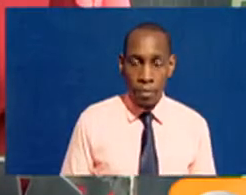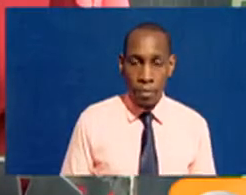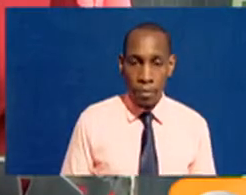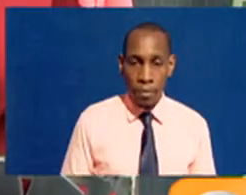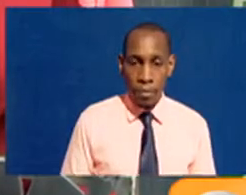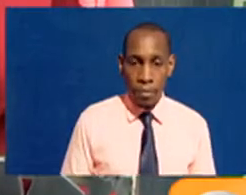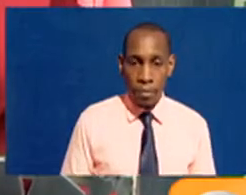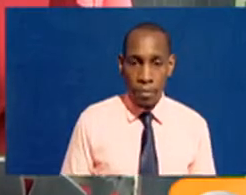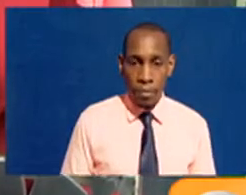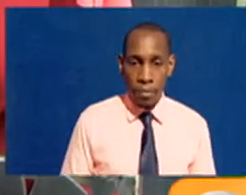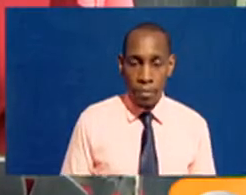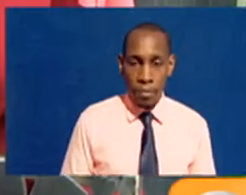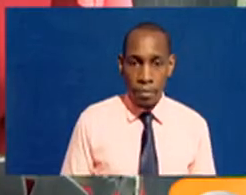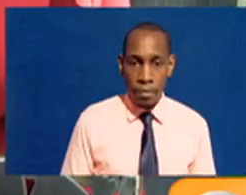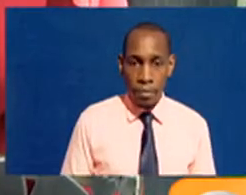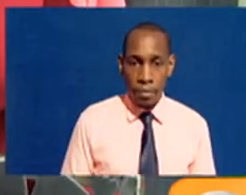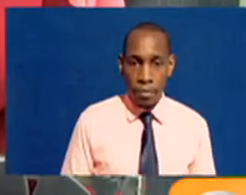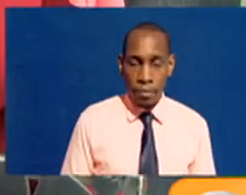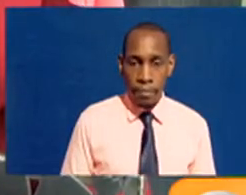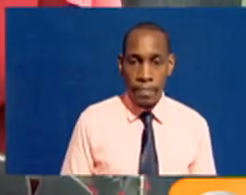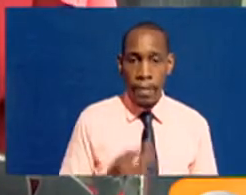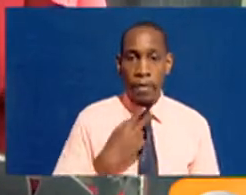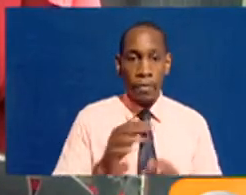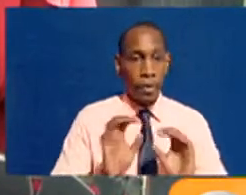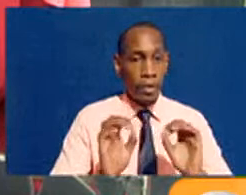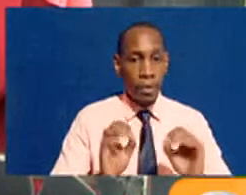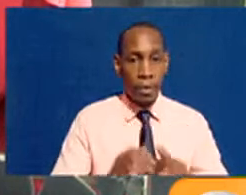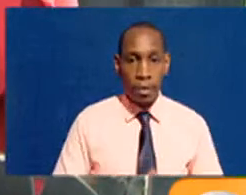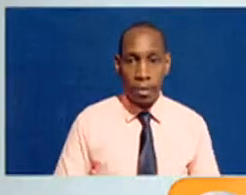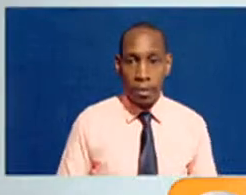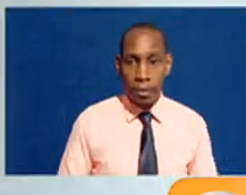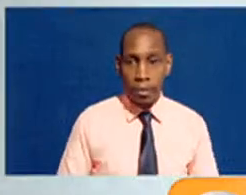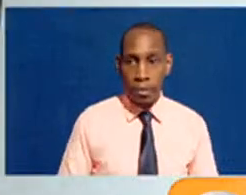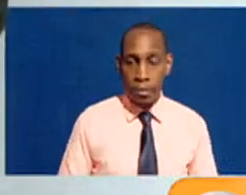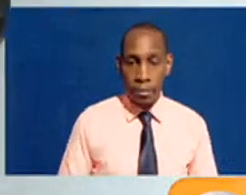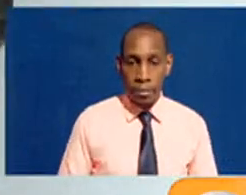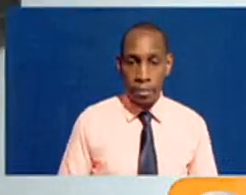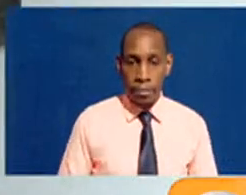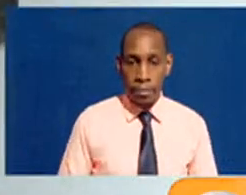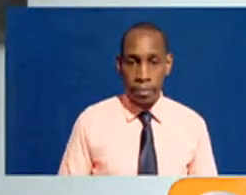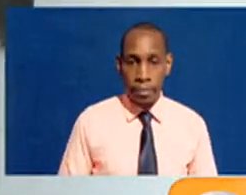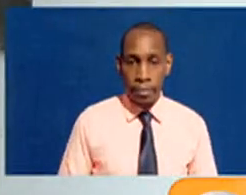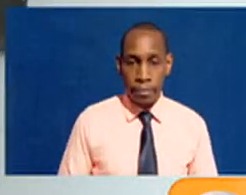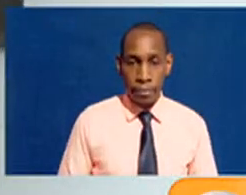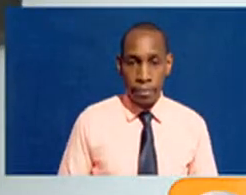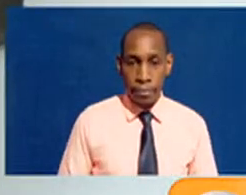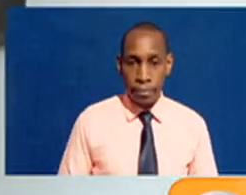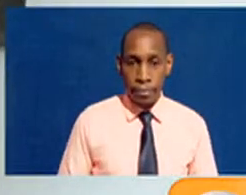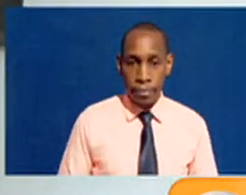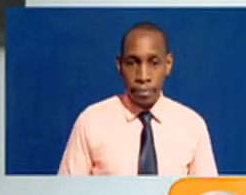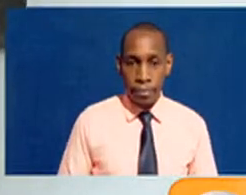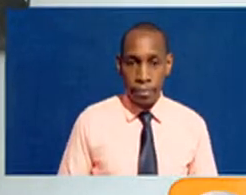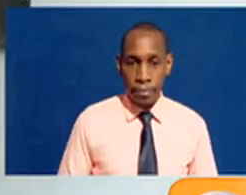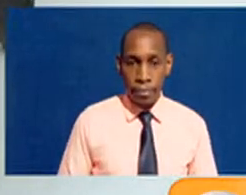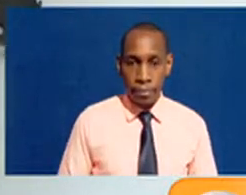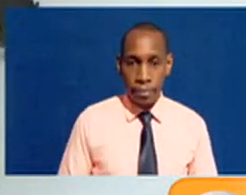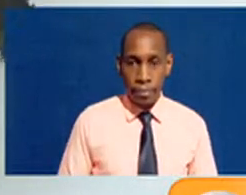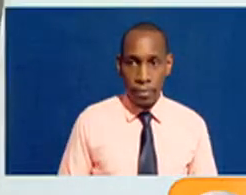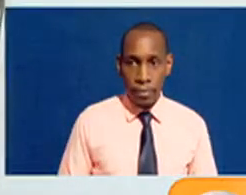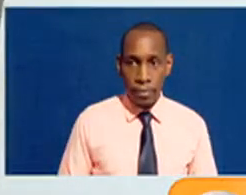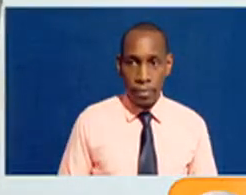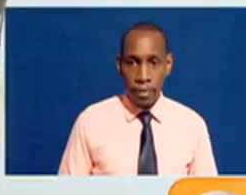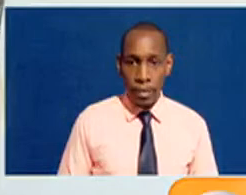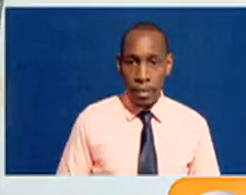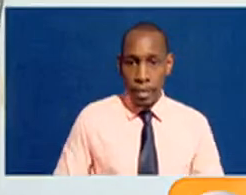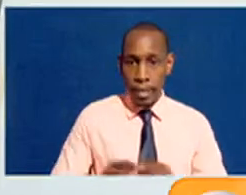9000, nikaona nimepata pesa ya kunisomesha mpaka college. Nikamwambia nimemisi watu nyumbani, anipeleke country